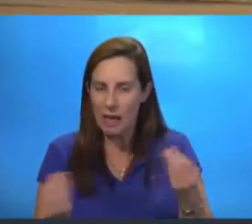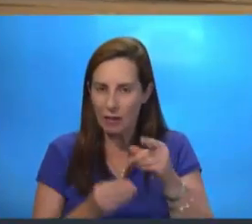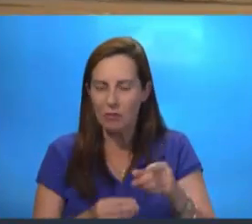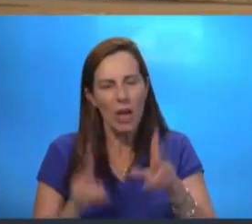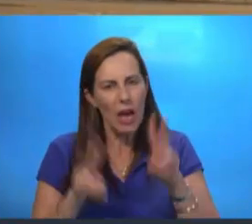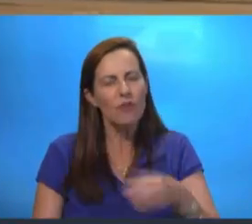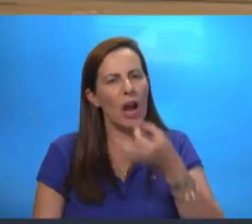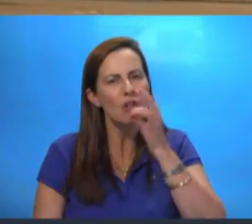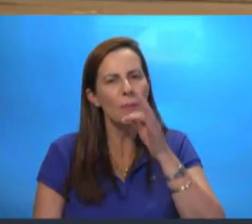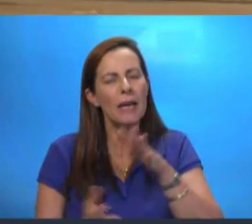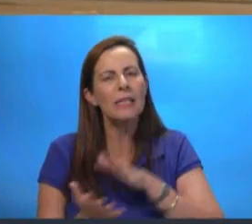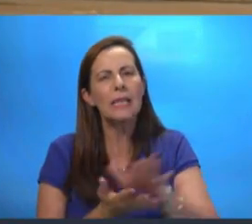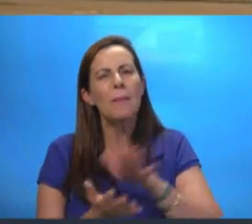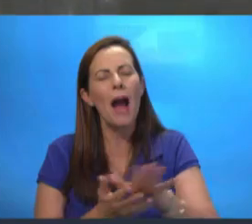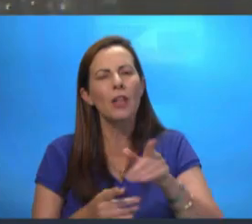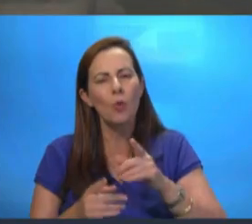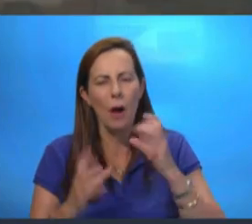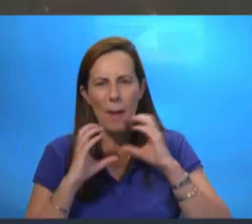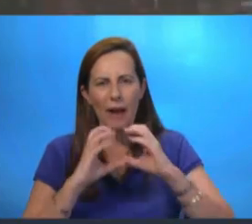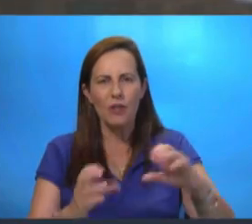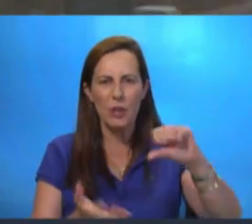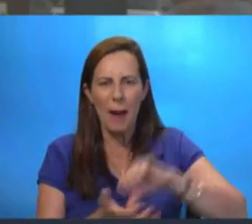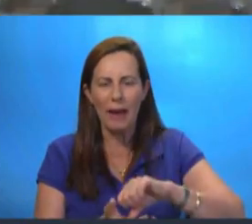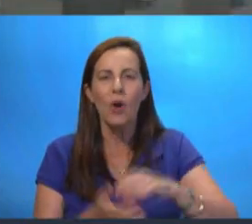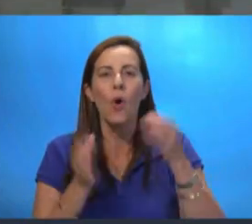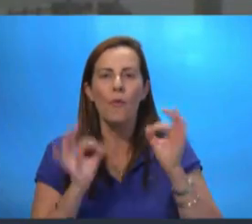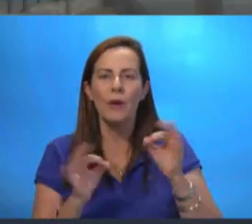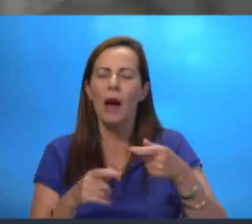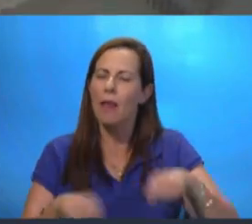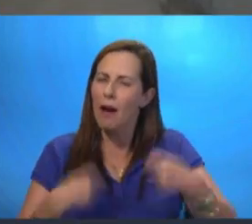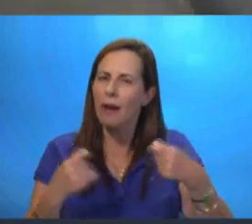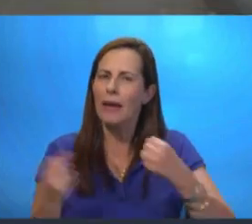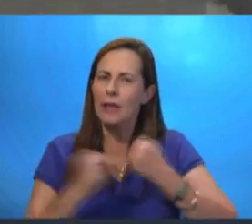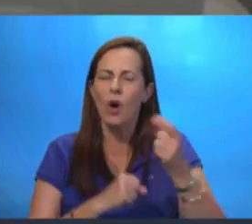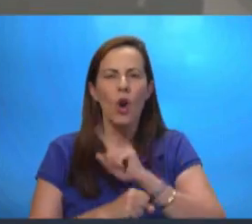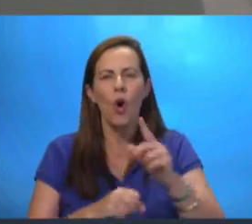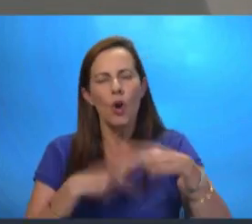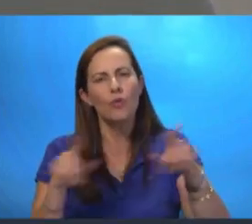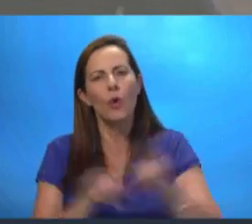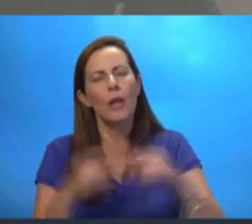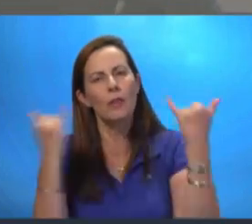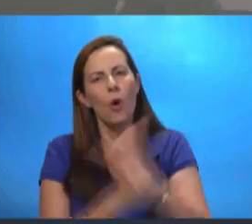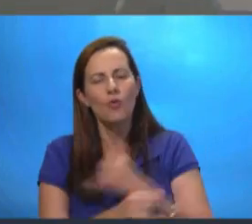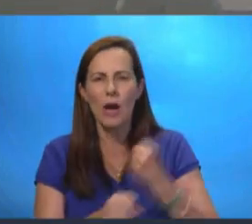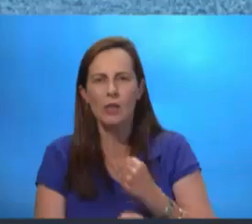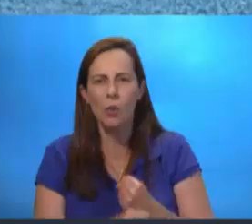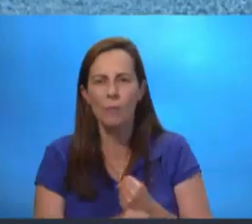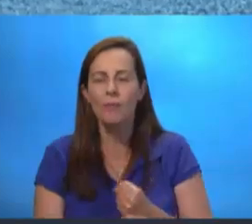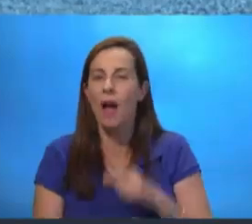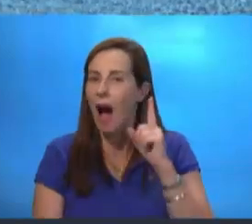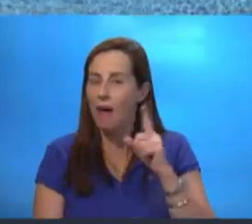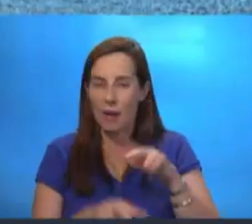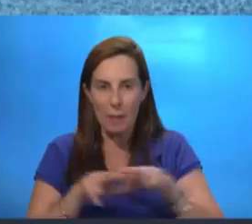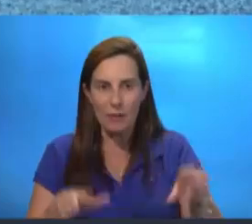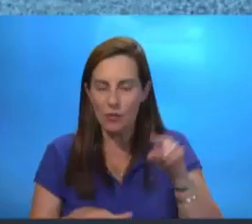לשפר את זרימת התנועה בצירים הראשיים בעיר, ובעיקר לחנך את הנהגים לא לשוב על אותן עבירות שביצעו. אבל במצב שבו